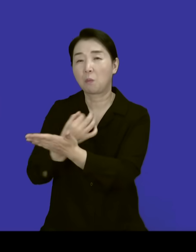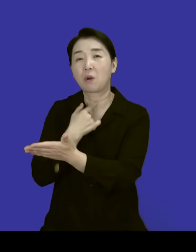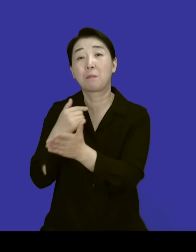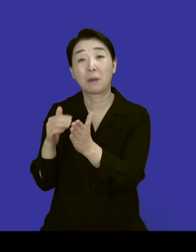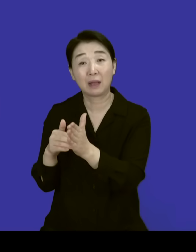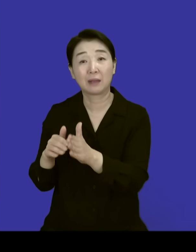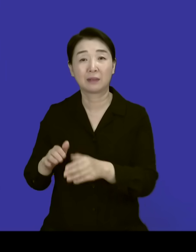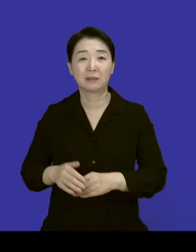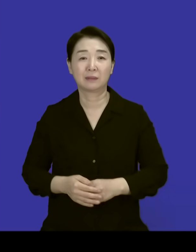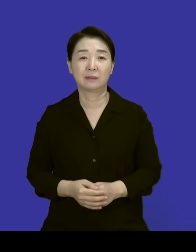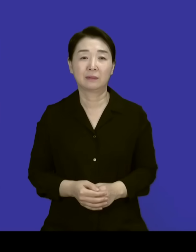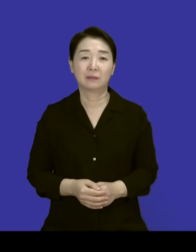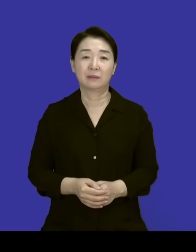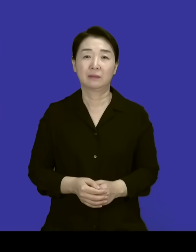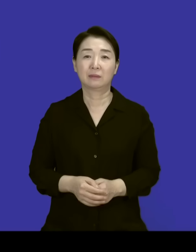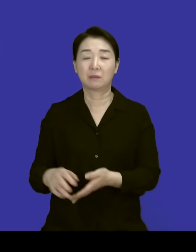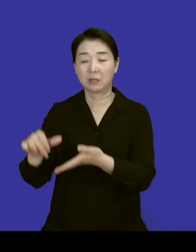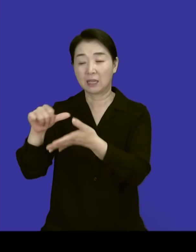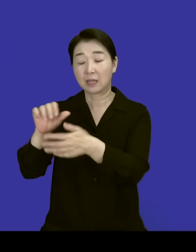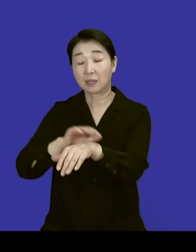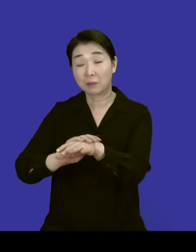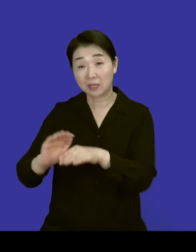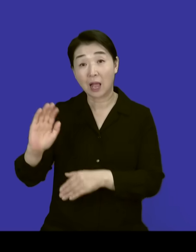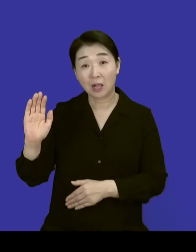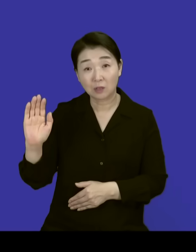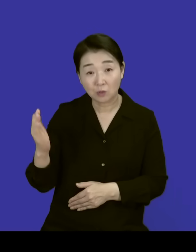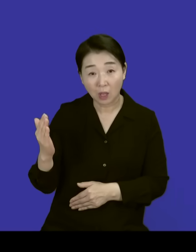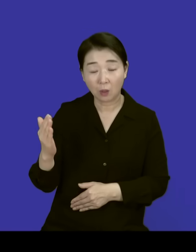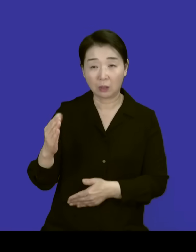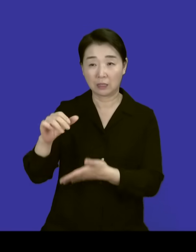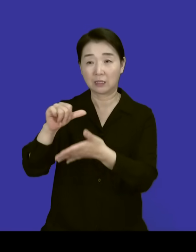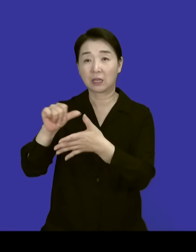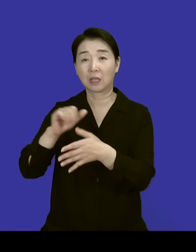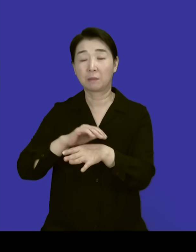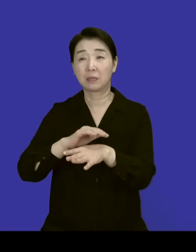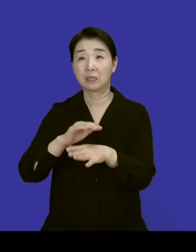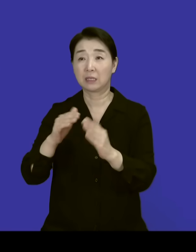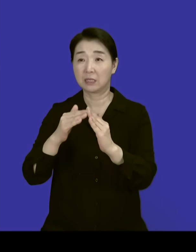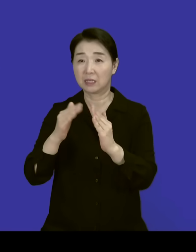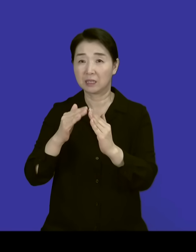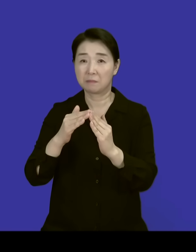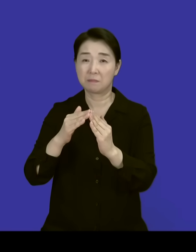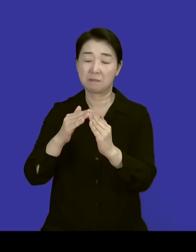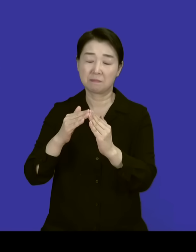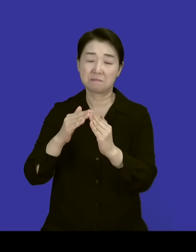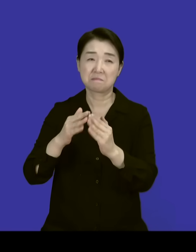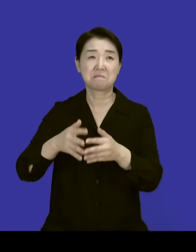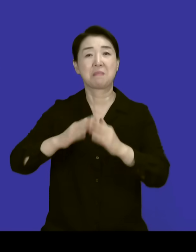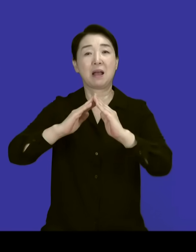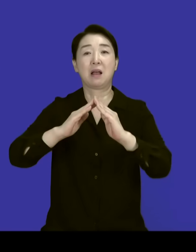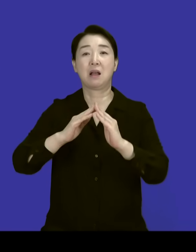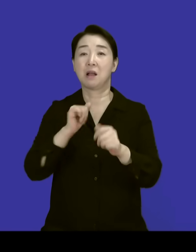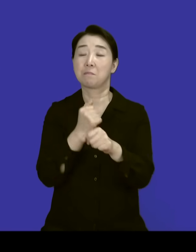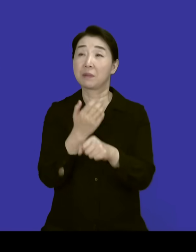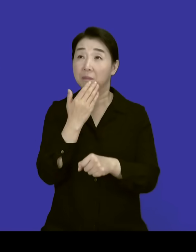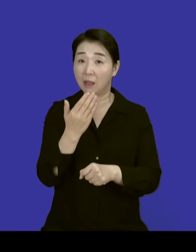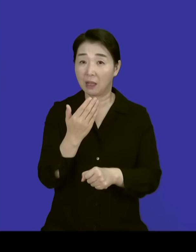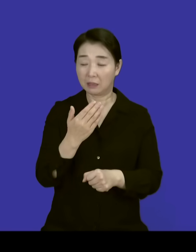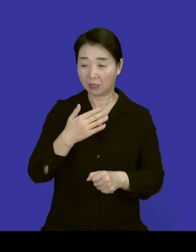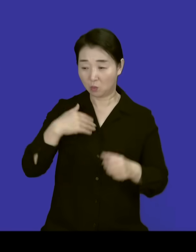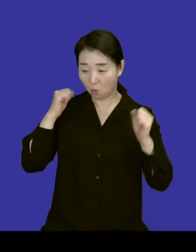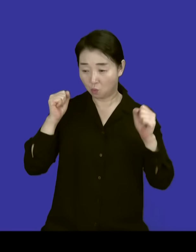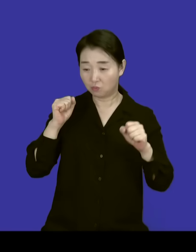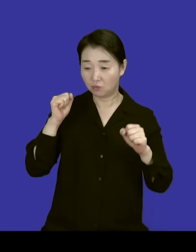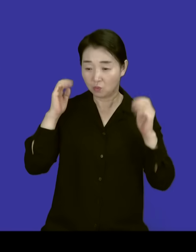지금은 알지만 예. 그러니까 장남이 잘 돼야 되고 장남이 집안을 이렇게 된다는 게 너무 세셔서 제가 공부를 잘하거나 아니면 좀 이렇게